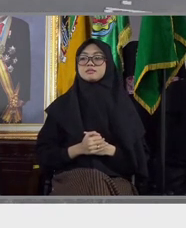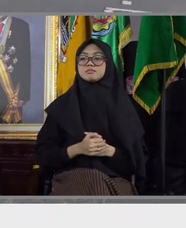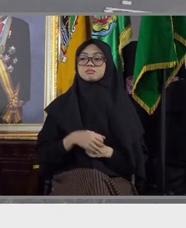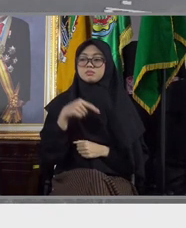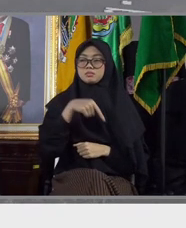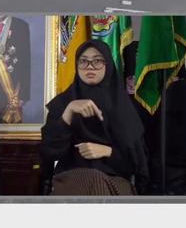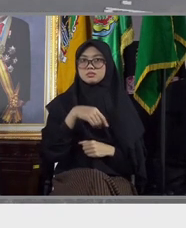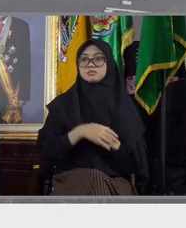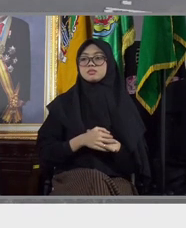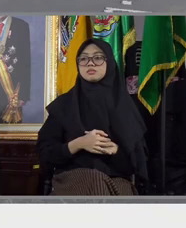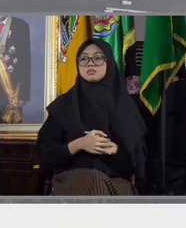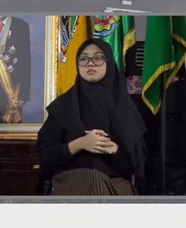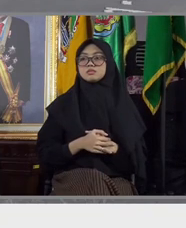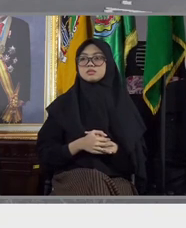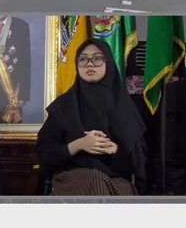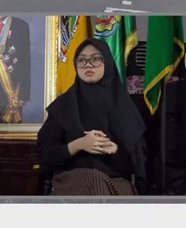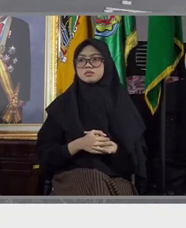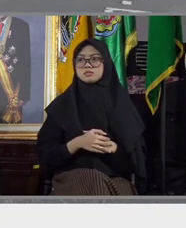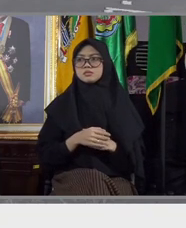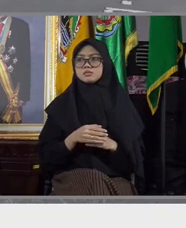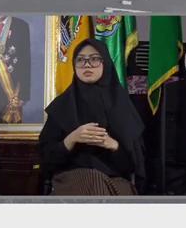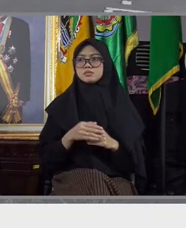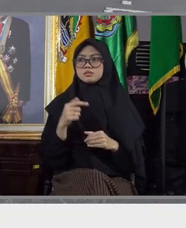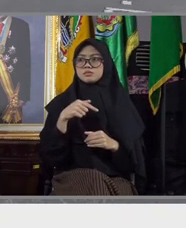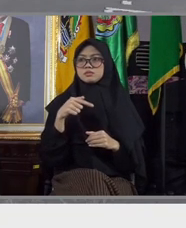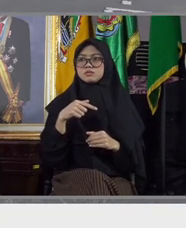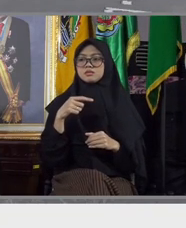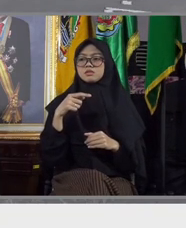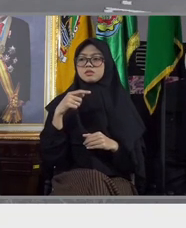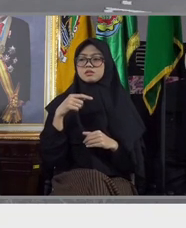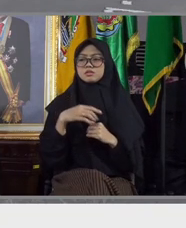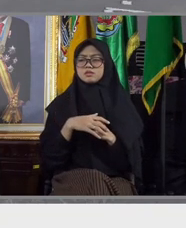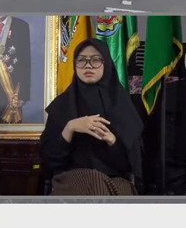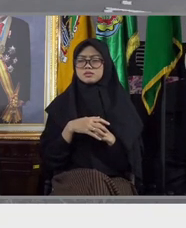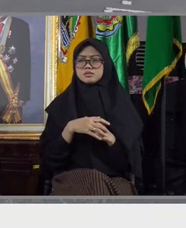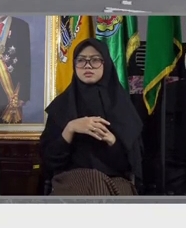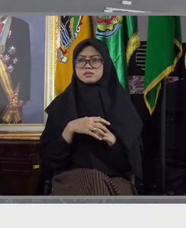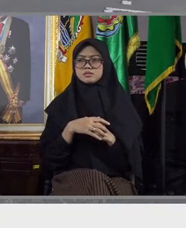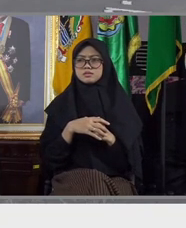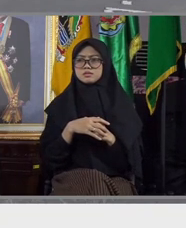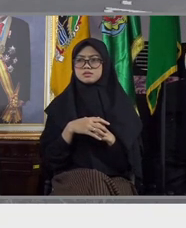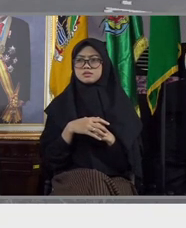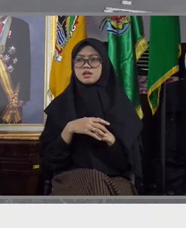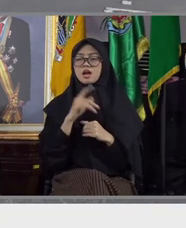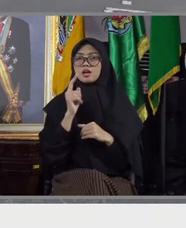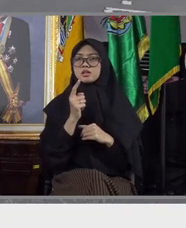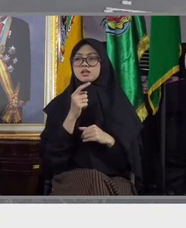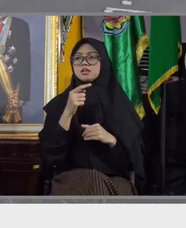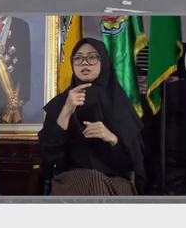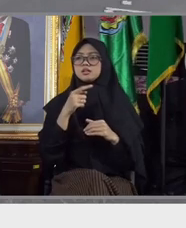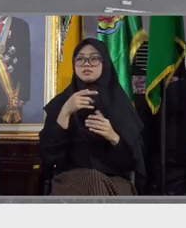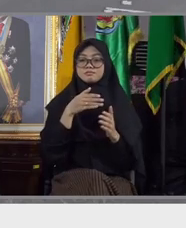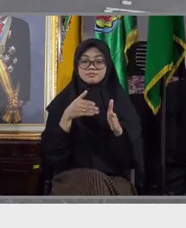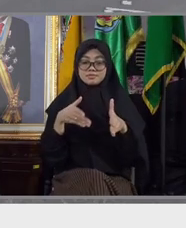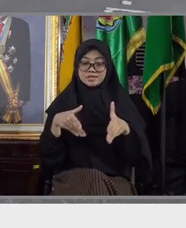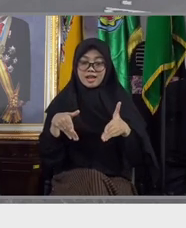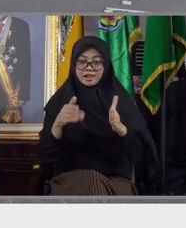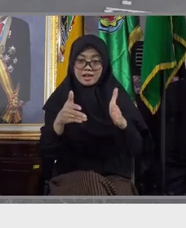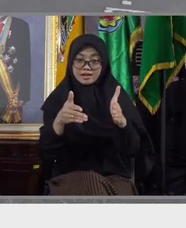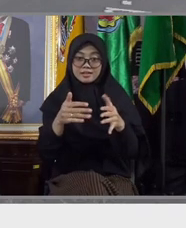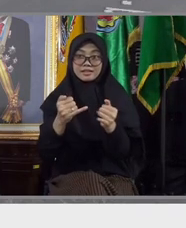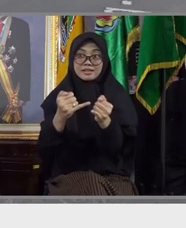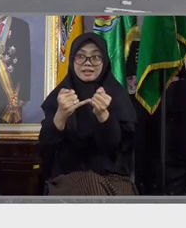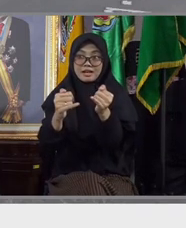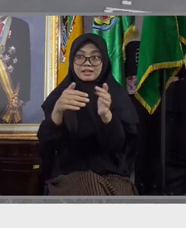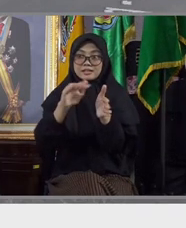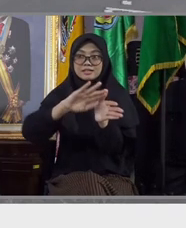Pengembangan dari Brigjen Sudiarto itu juga kita sudah buat DED dan FS-nya. Ada di ujung selatan itu Pak Gub,